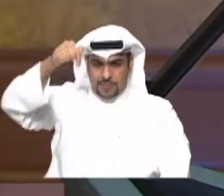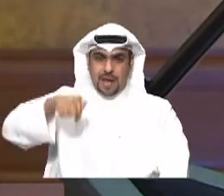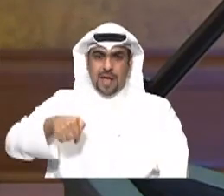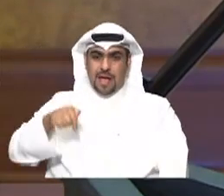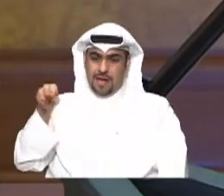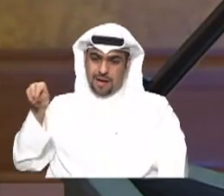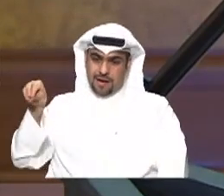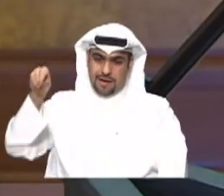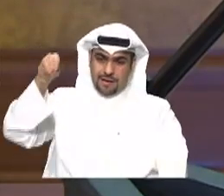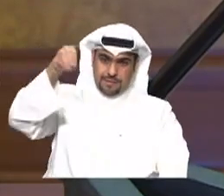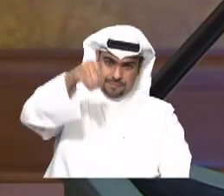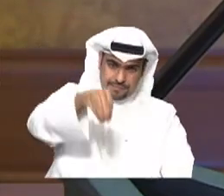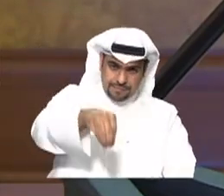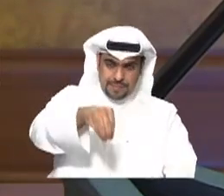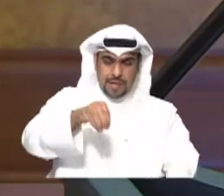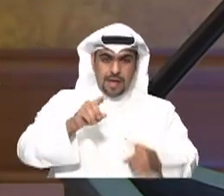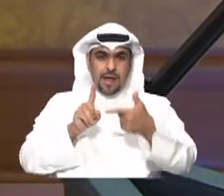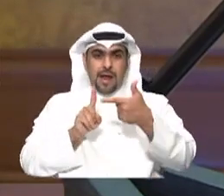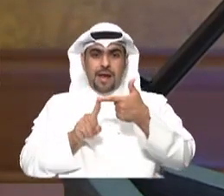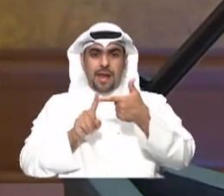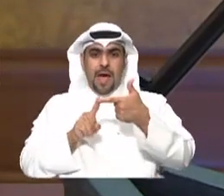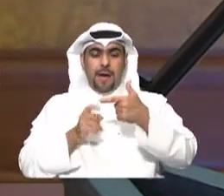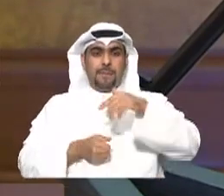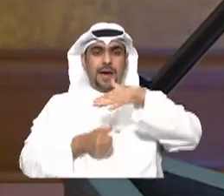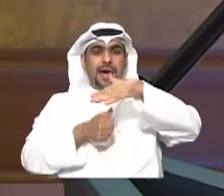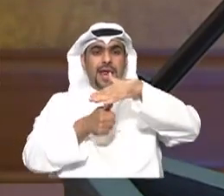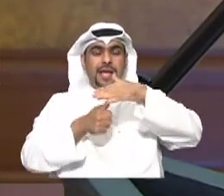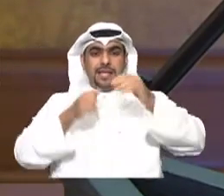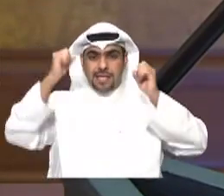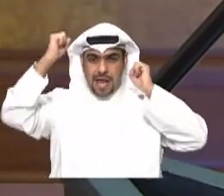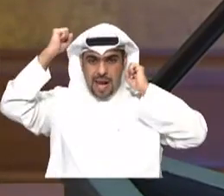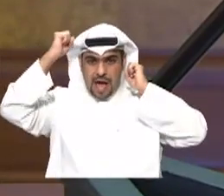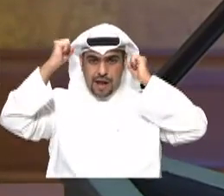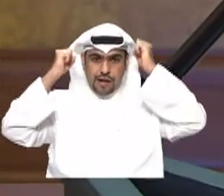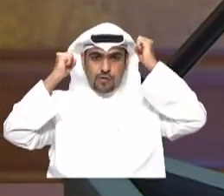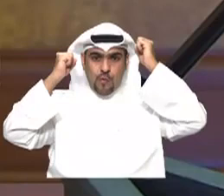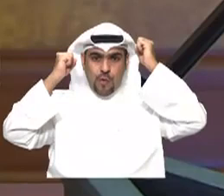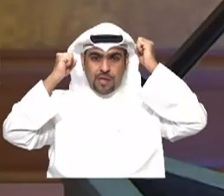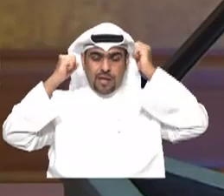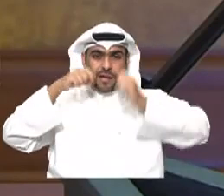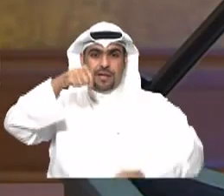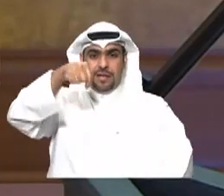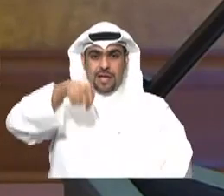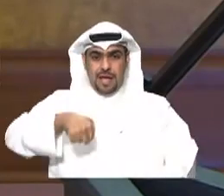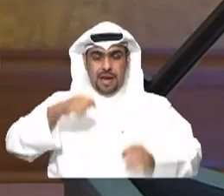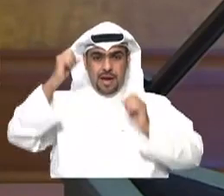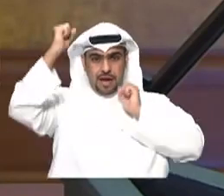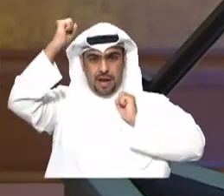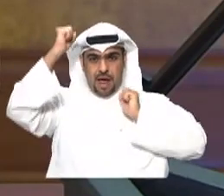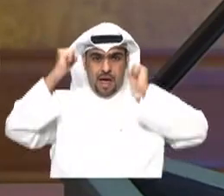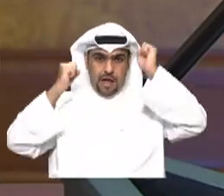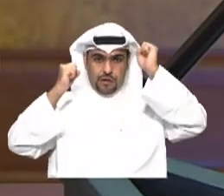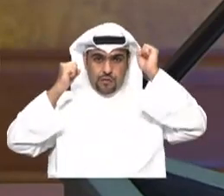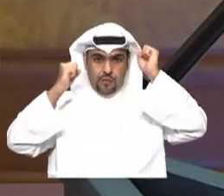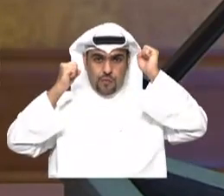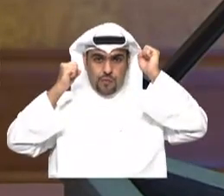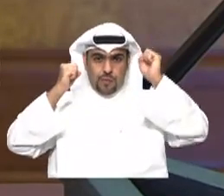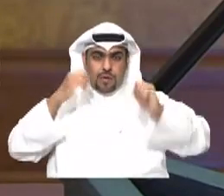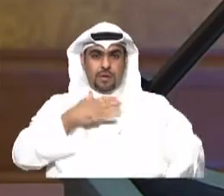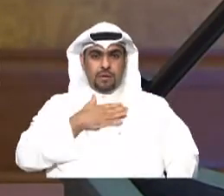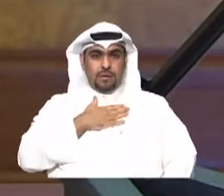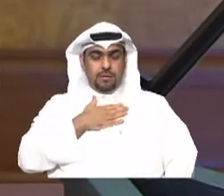الحرس الوطني تنضمامي لهذا الكيان الوطني شرف لا